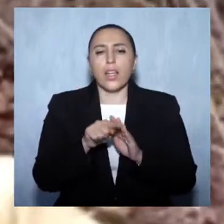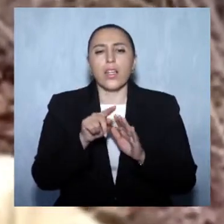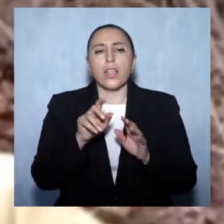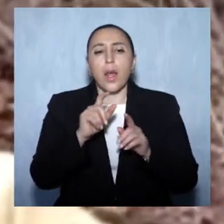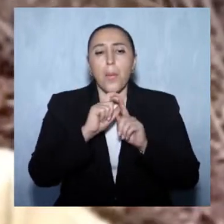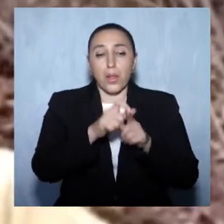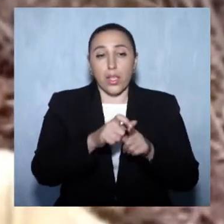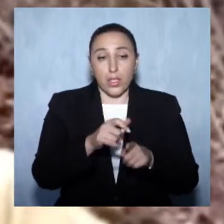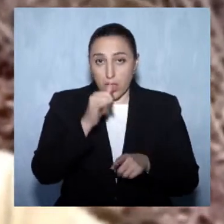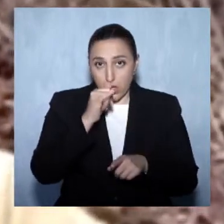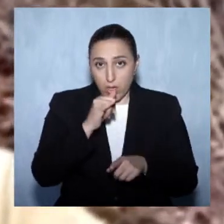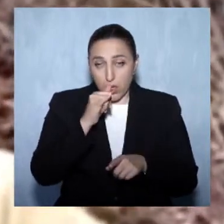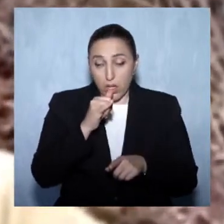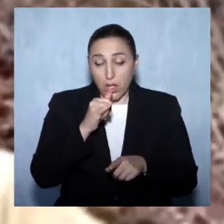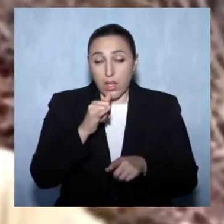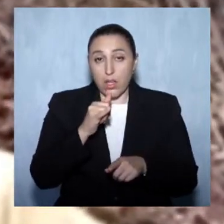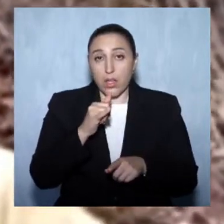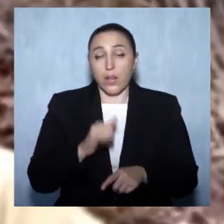կարծում եմ